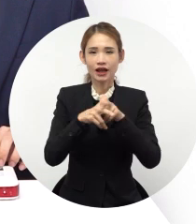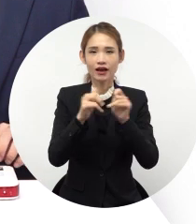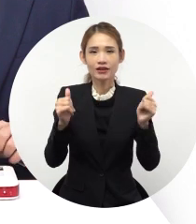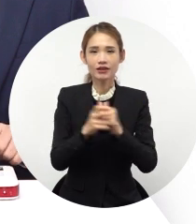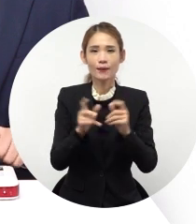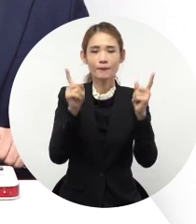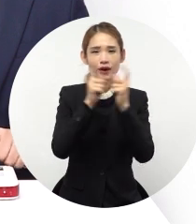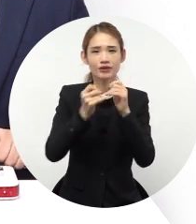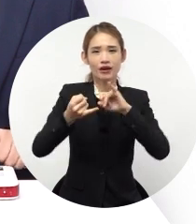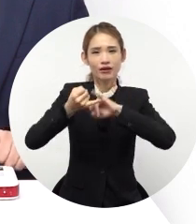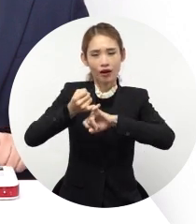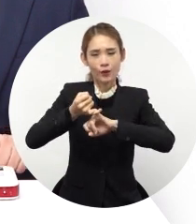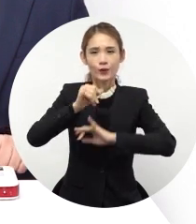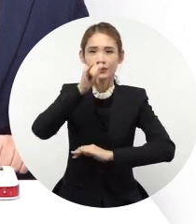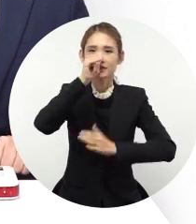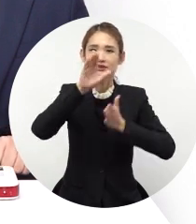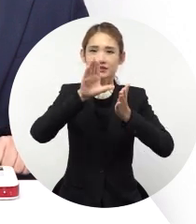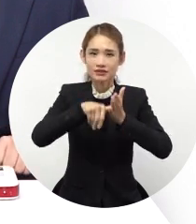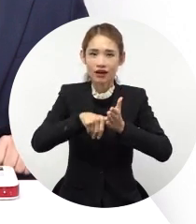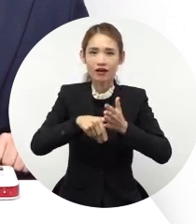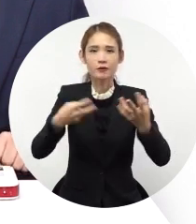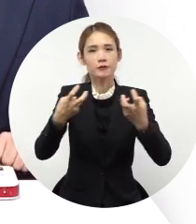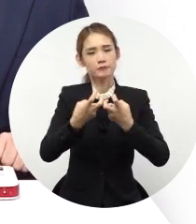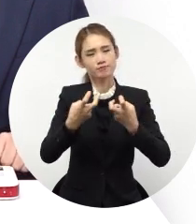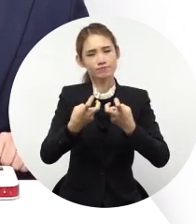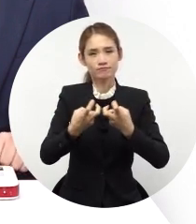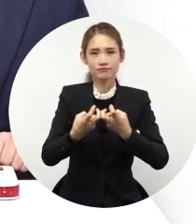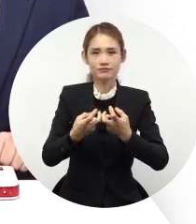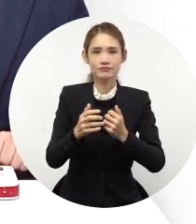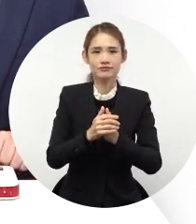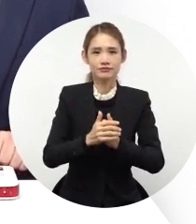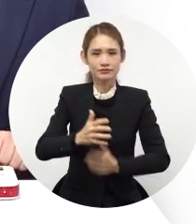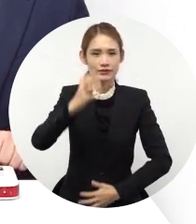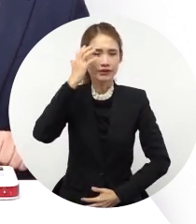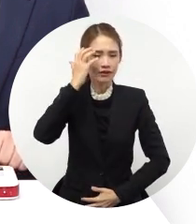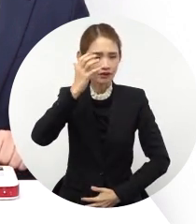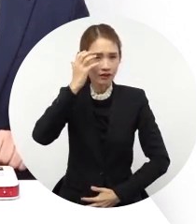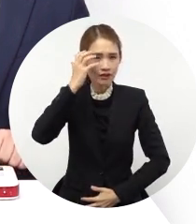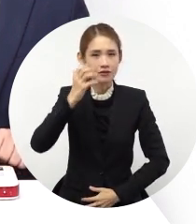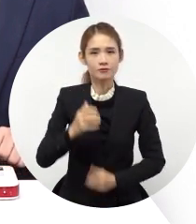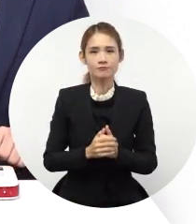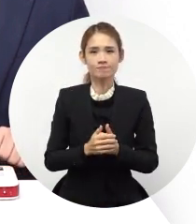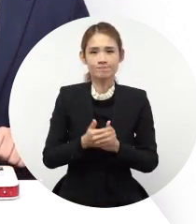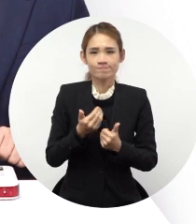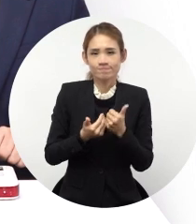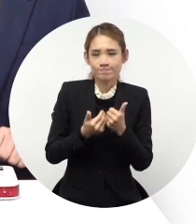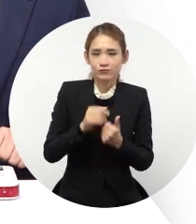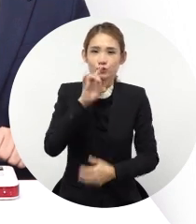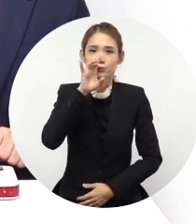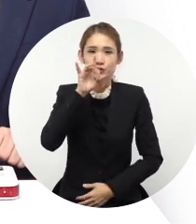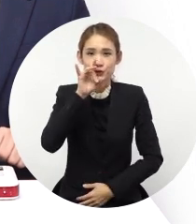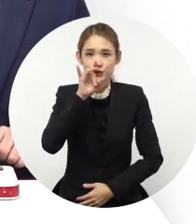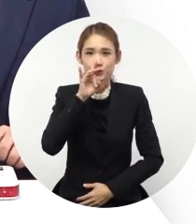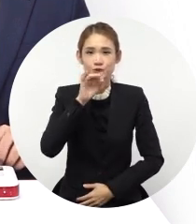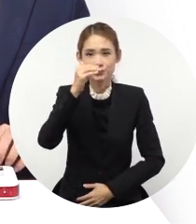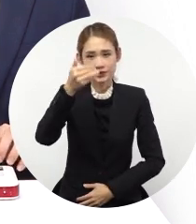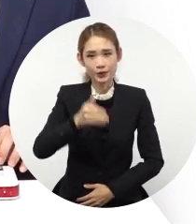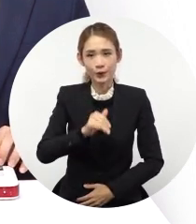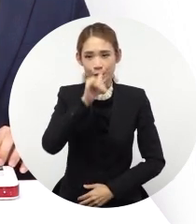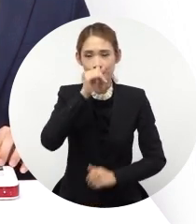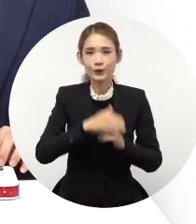장애인과 만날 약속이 있을 때 어떻게 해야 할지 참 난감하고 궁금한 사항들이 많을 것